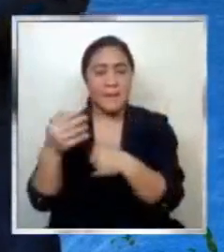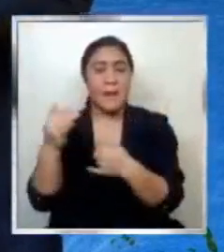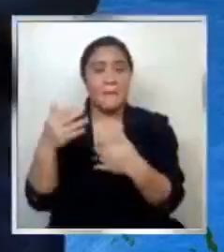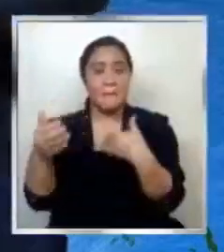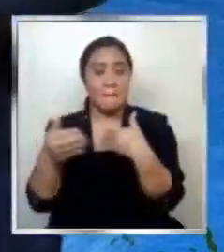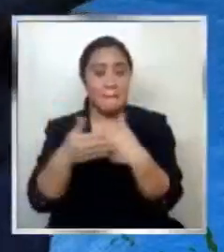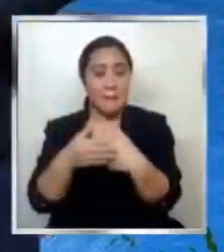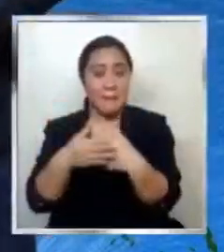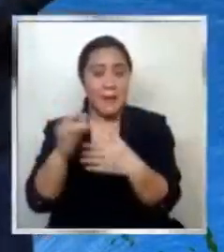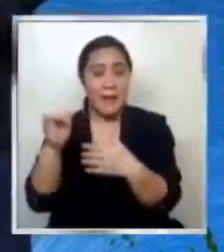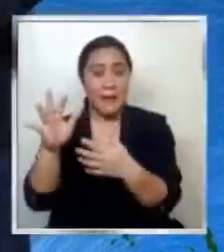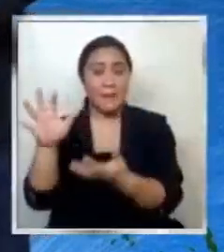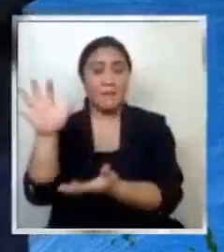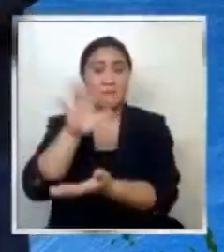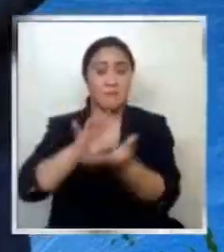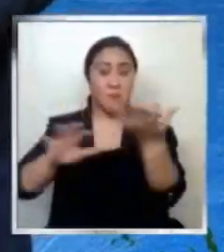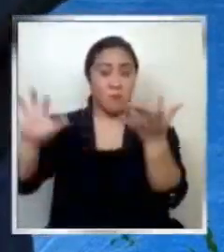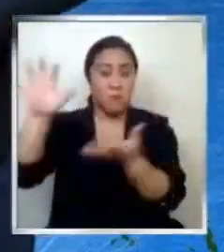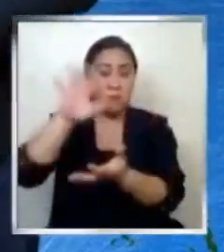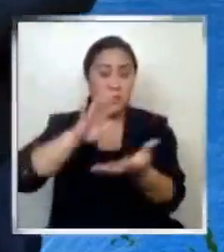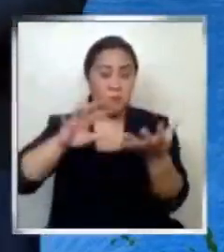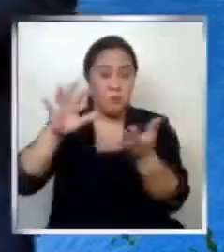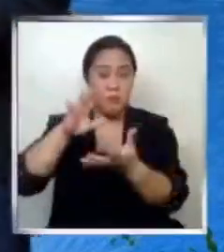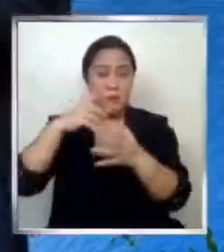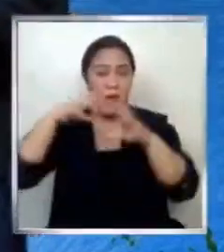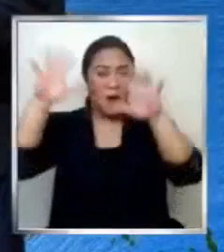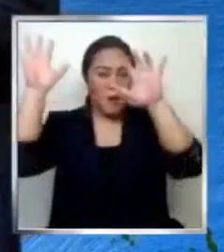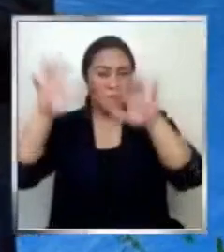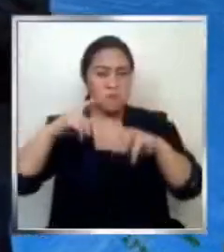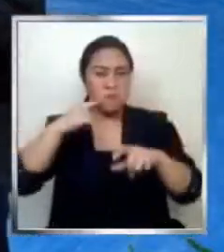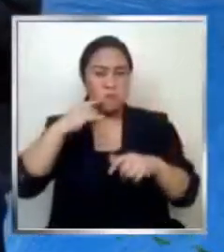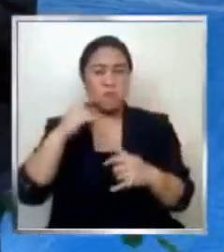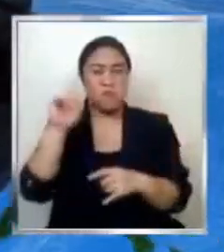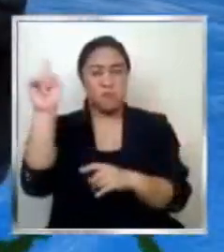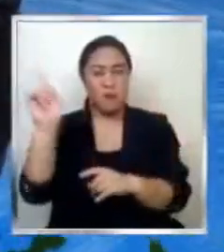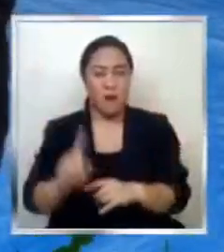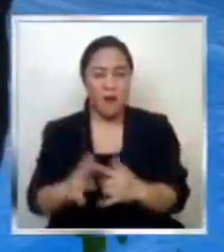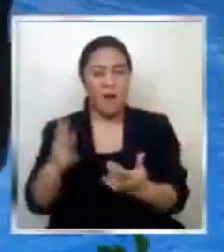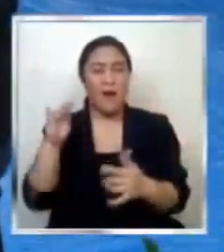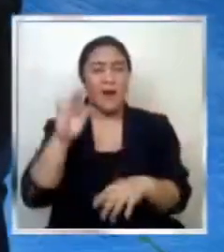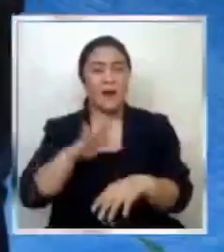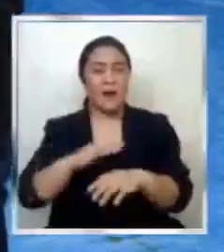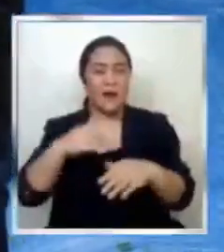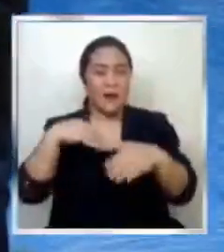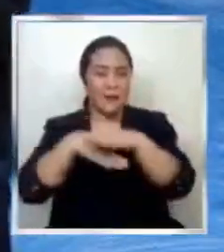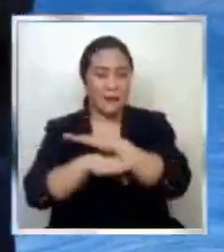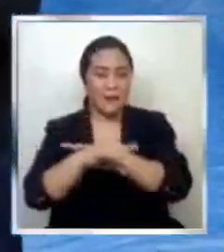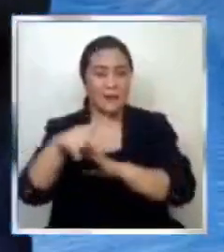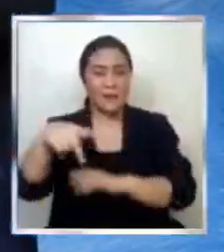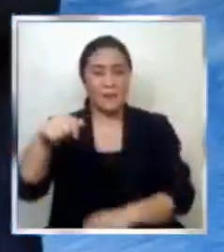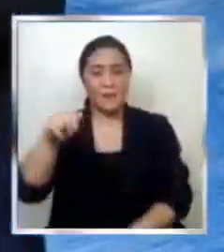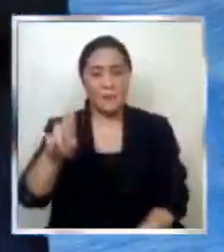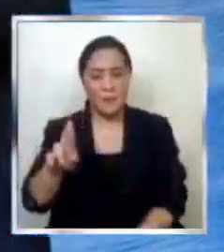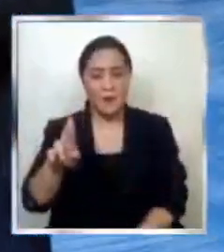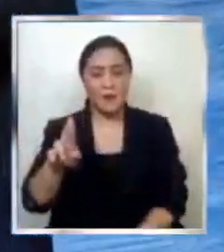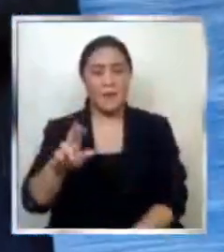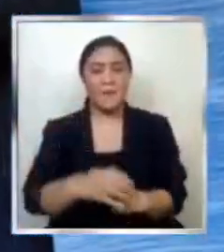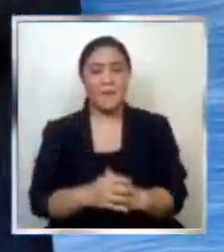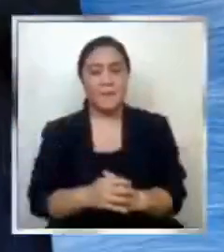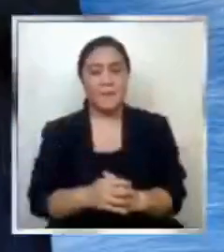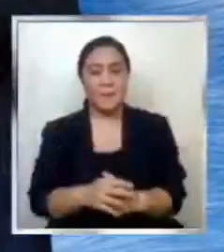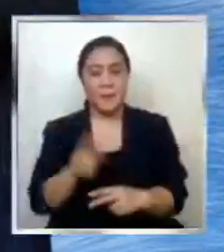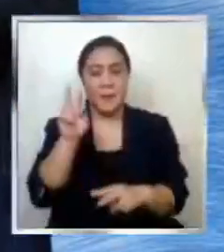storm na yan, posibleng maging isang typhoon yan bago pumasok ng PAR. At base dito sa forecast,